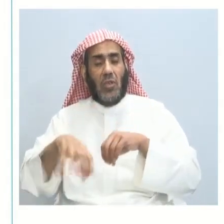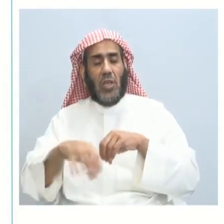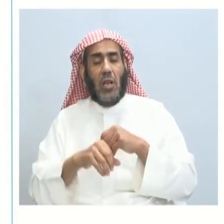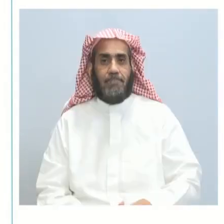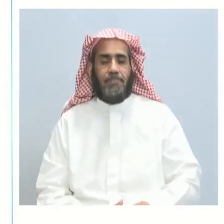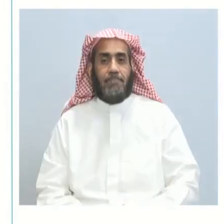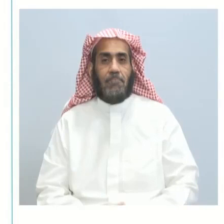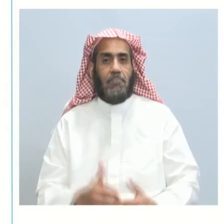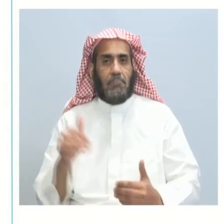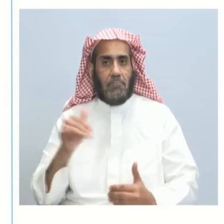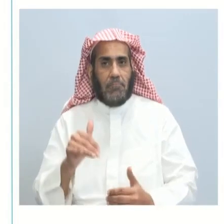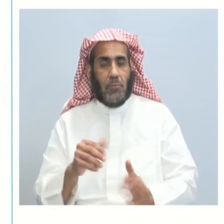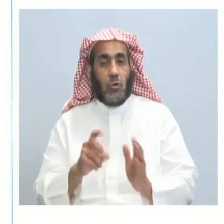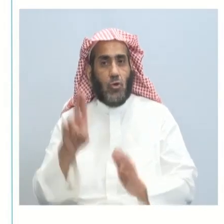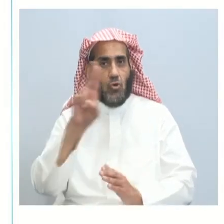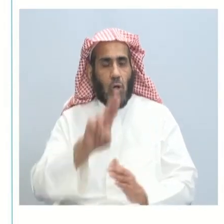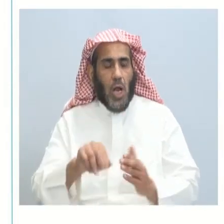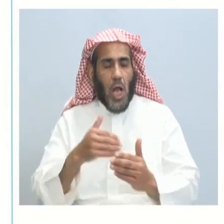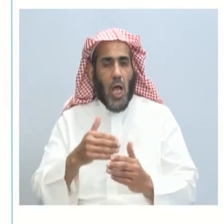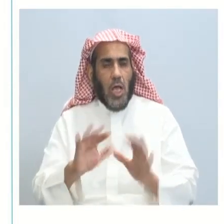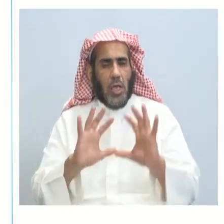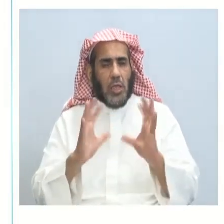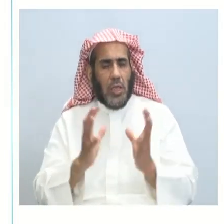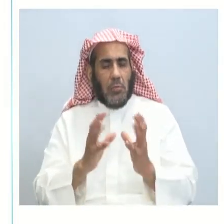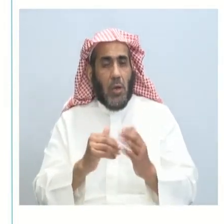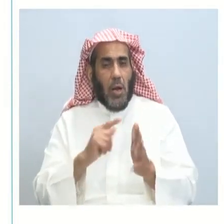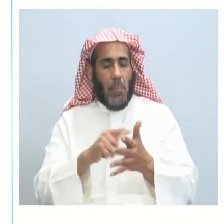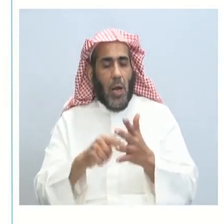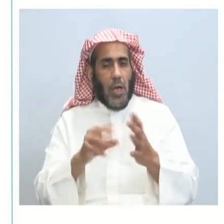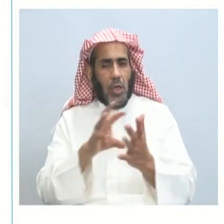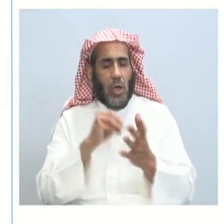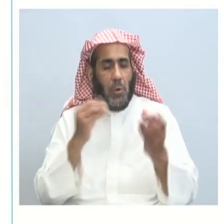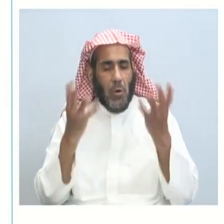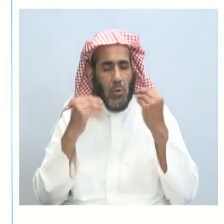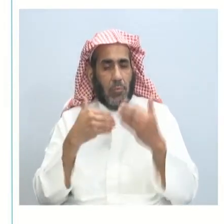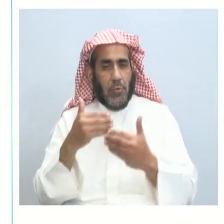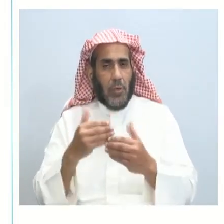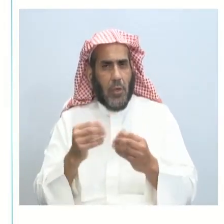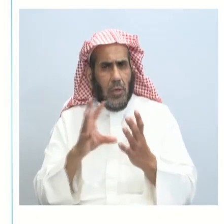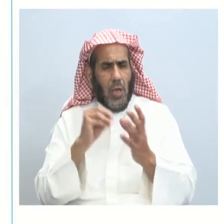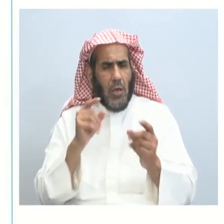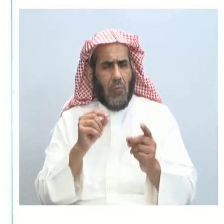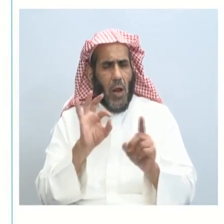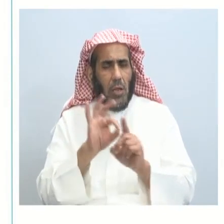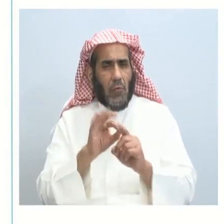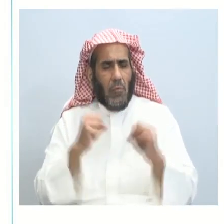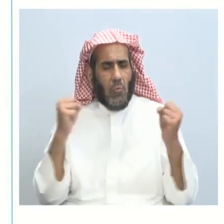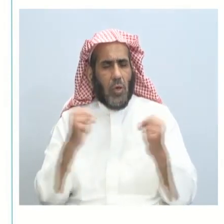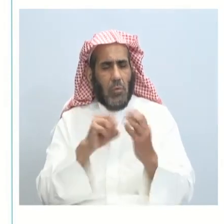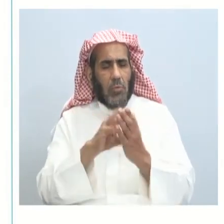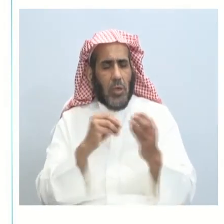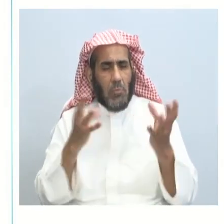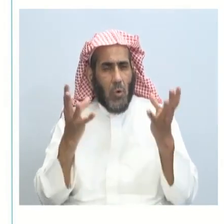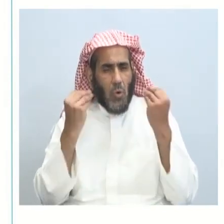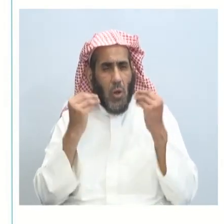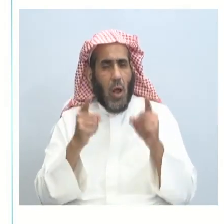المعلومات ناتي للسؤال الاخر تشمل مراحل عمليه جمع معلومات ما يلي تعريف الاهداف مراجعه مصادر